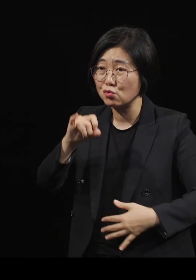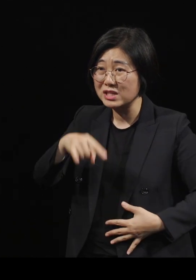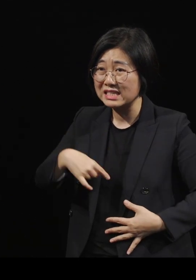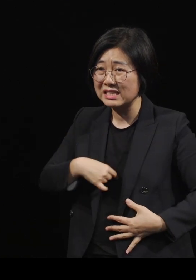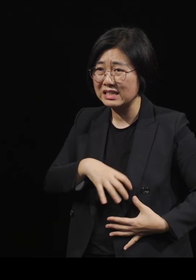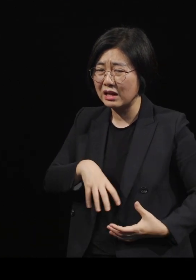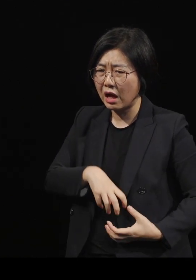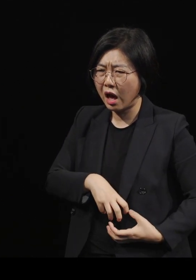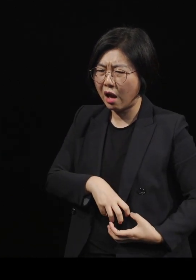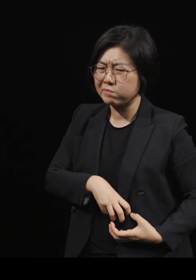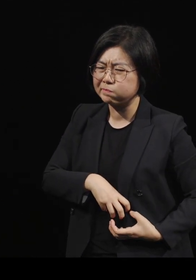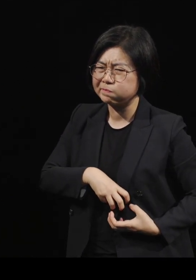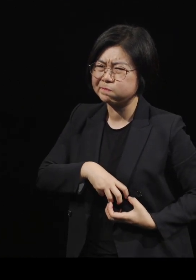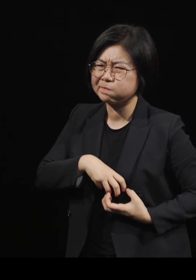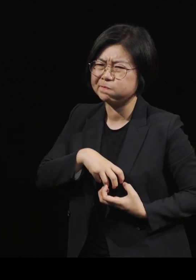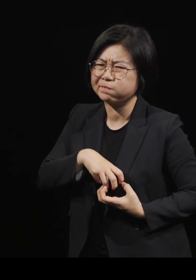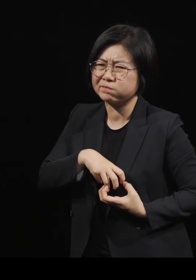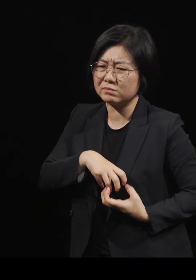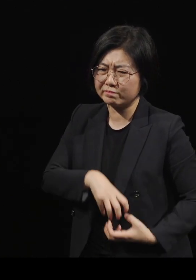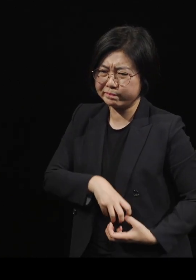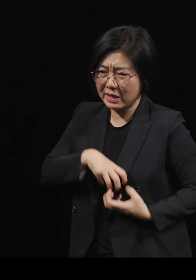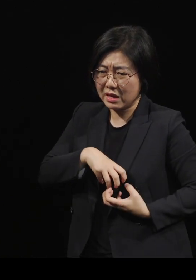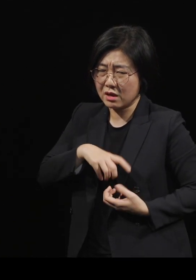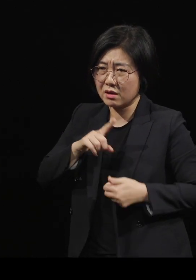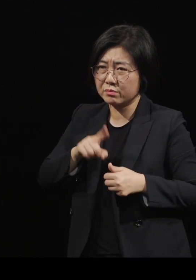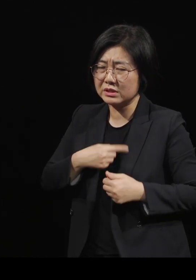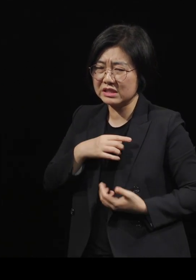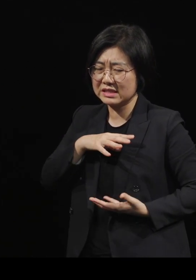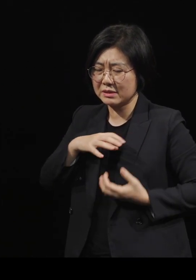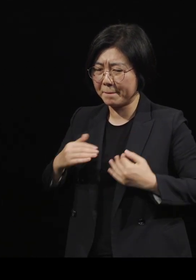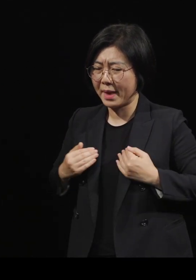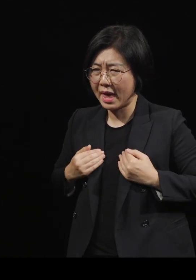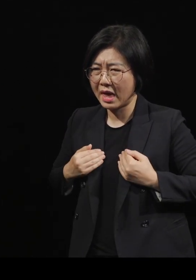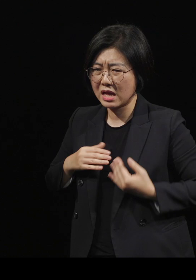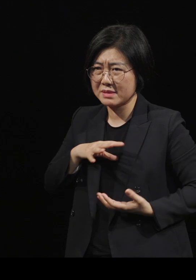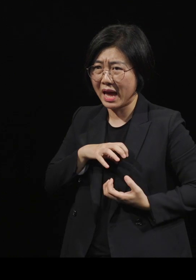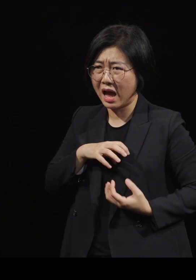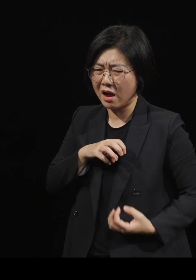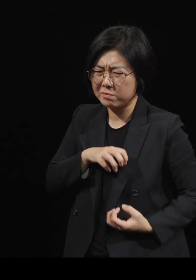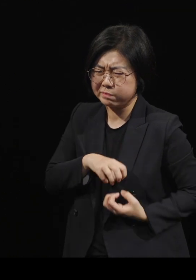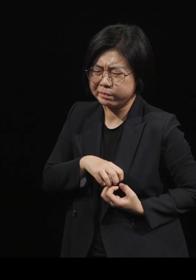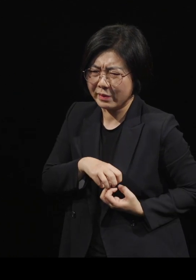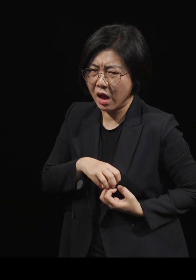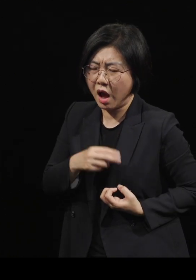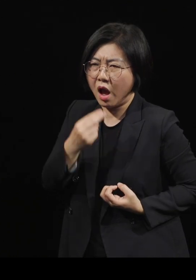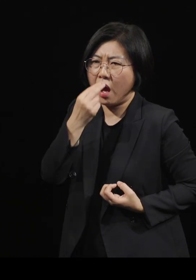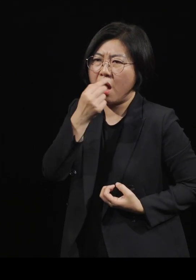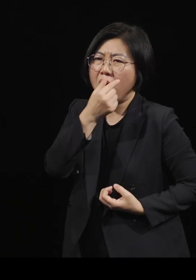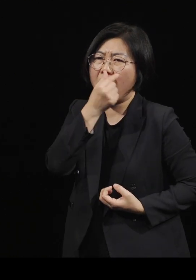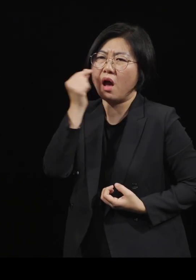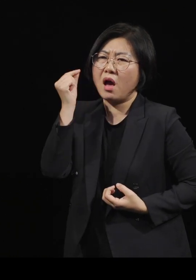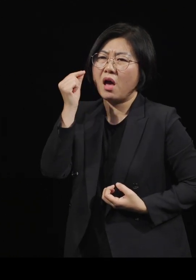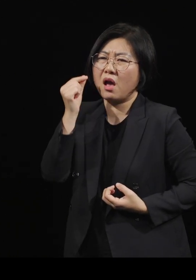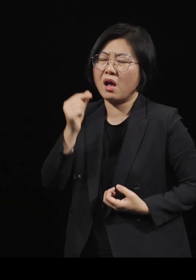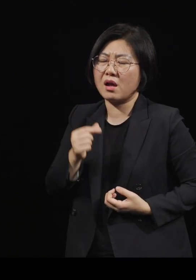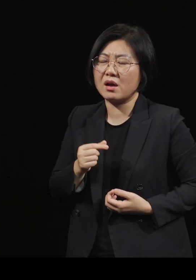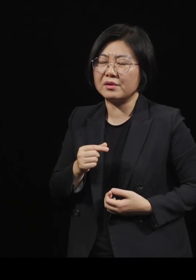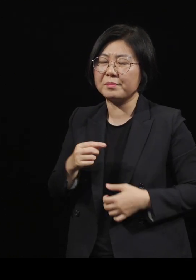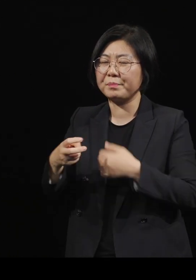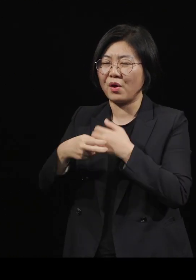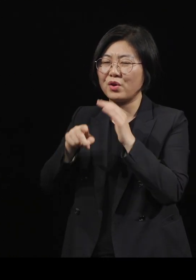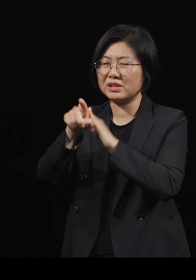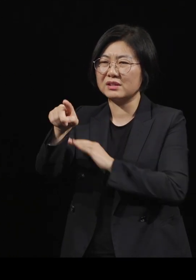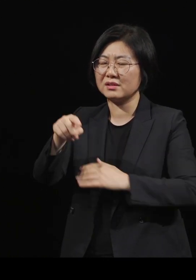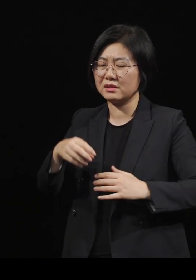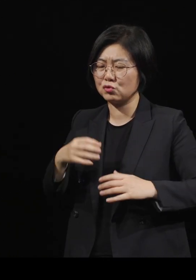제자리를 찾지를 못하고 복강경을 뚫고 올라와서 폐와 심장을 압박한 거예요. 그래서